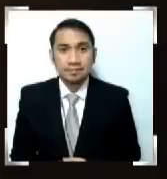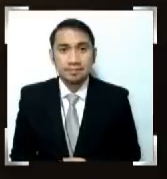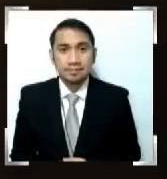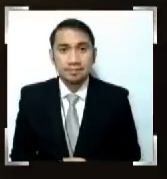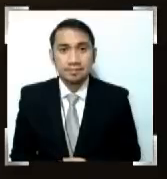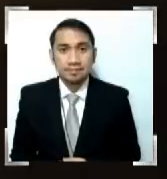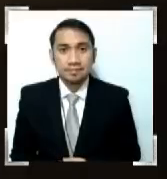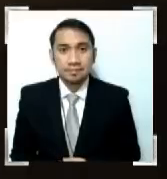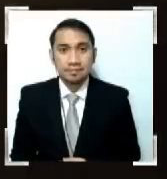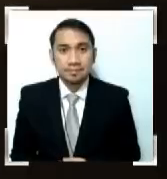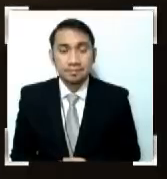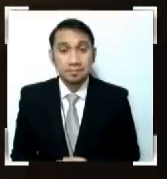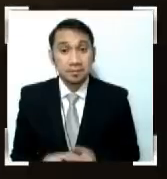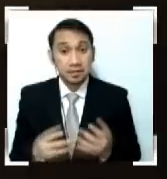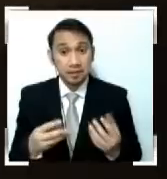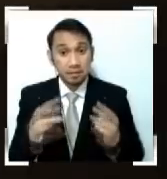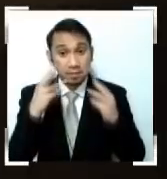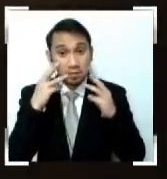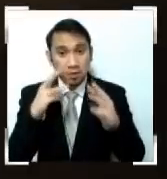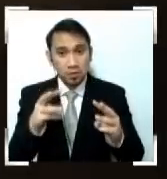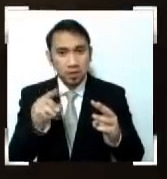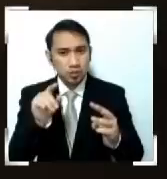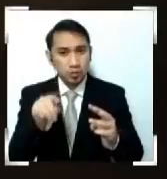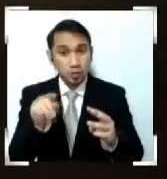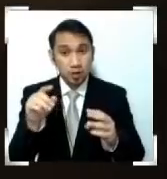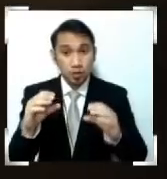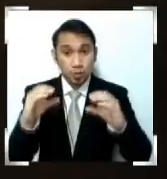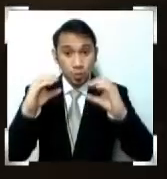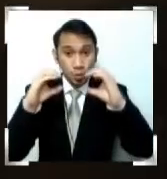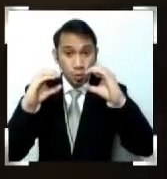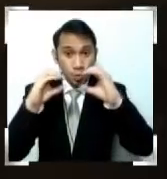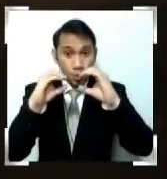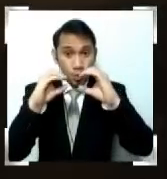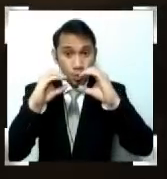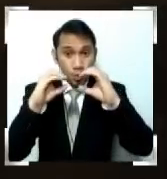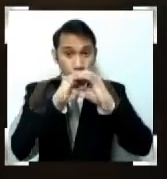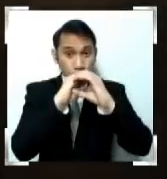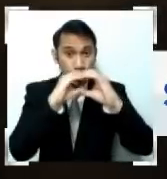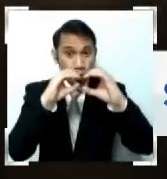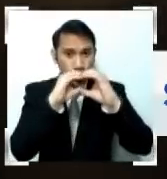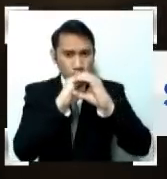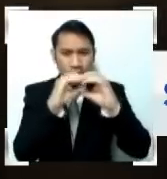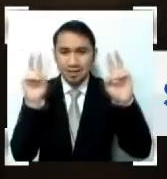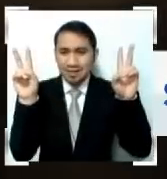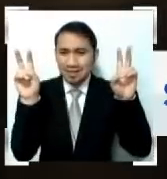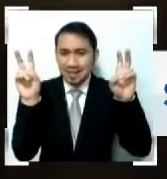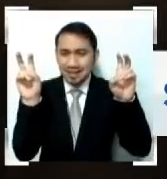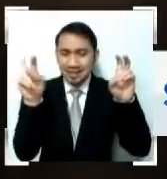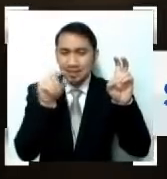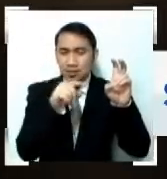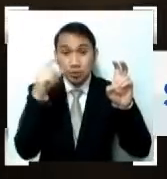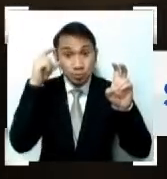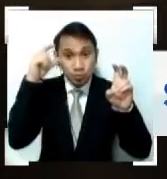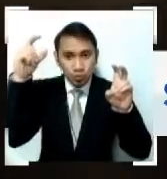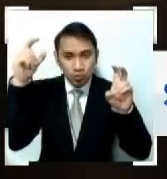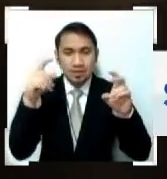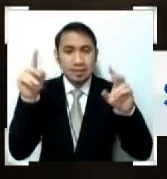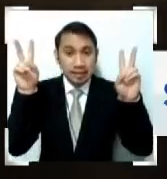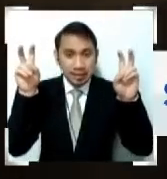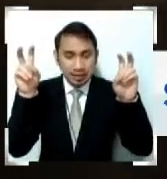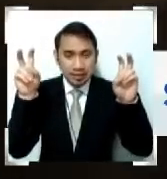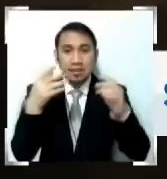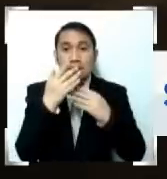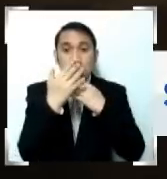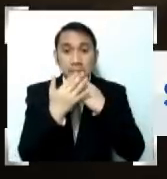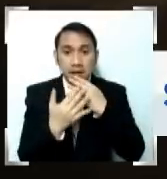Ang napapanood po nyo ay ang total lunar eclipse o blood moon. Espesyal po ang blood moon ngayong gabi dahil sinabayan pa yan ng